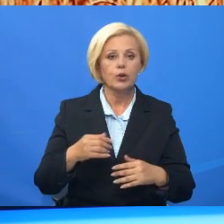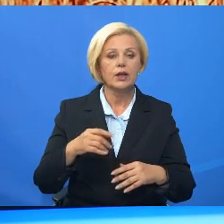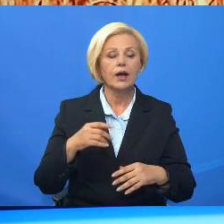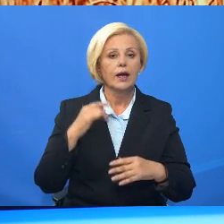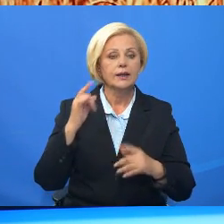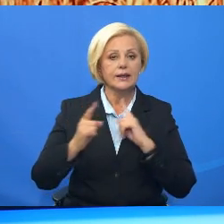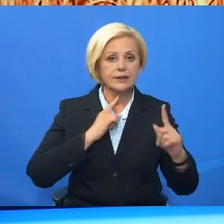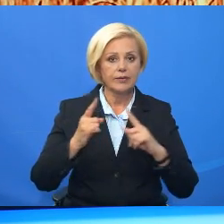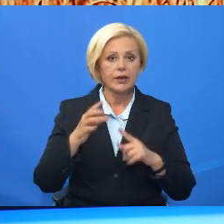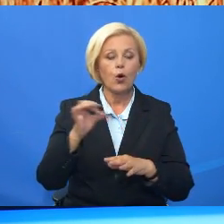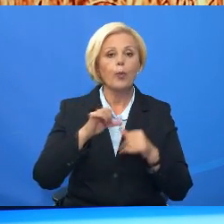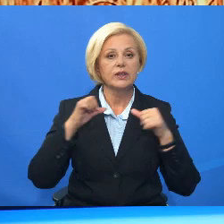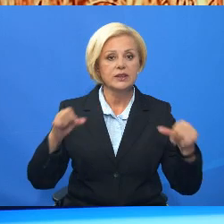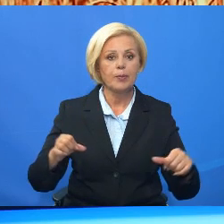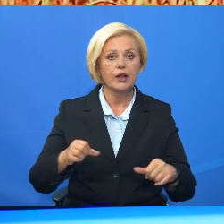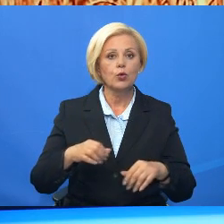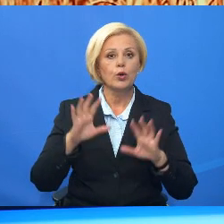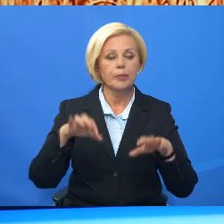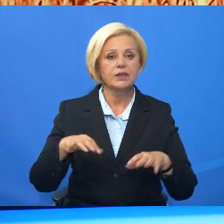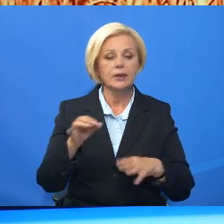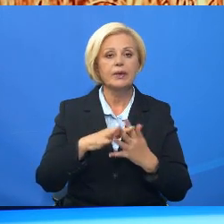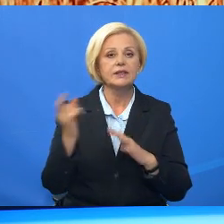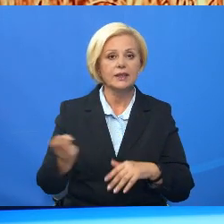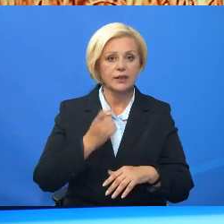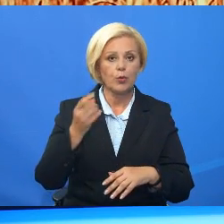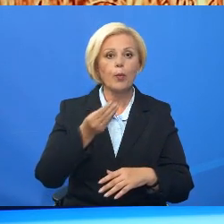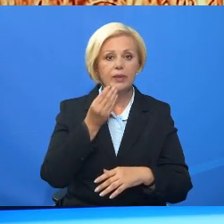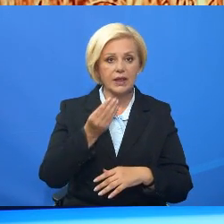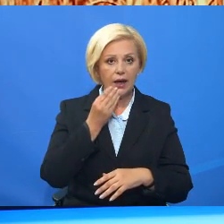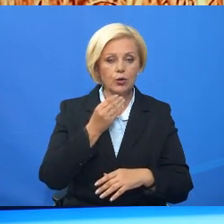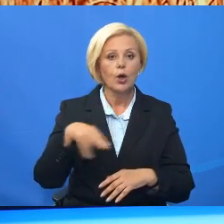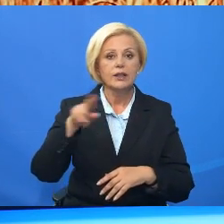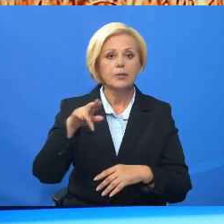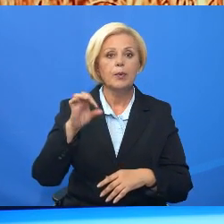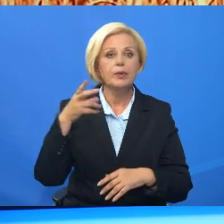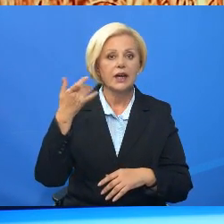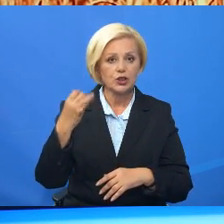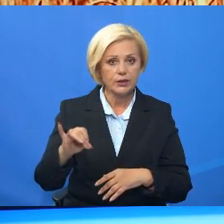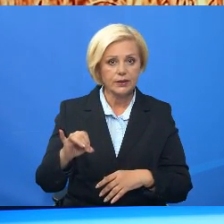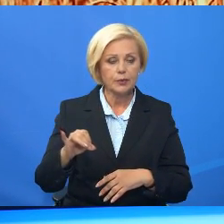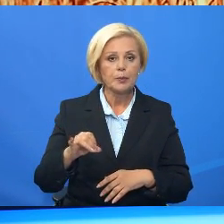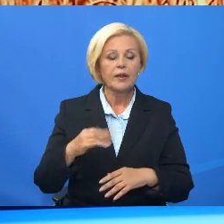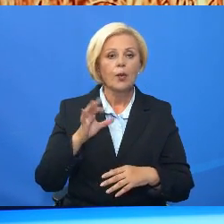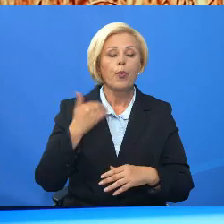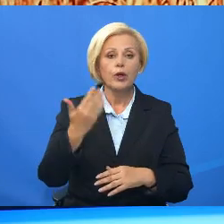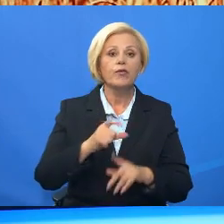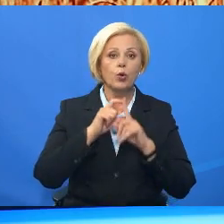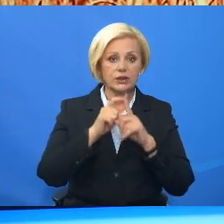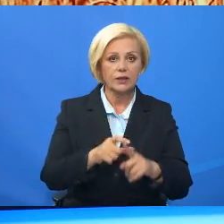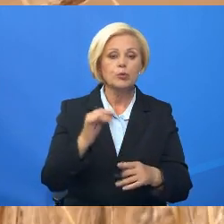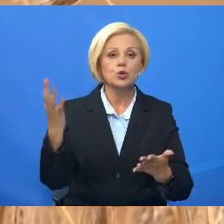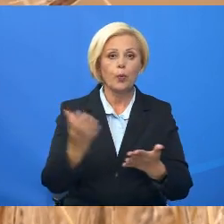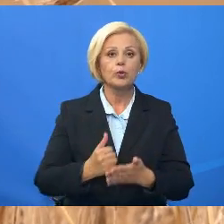Гомельскім аблвыканкаме старшыня камітэта па сельскай гаспадарцы і харчаванні Дмітрый Петражыцкі. Паводле яго слоў, каб